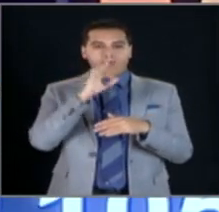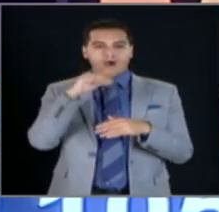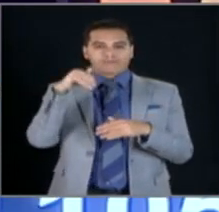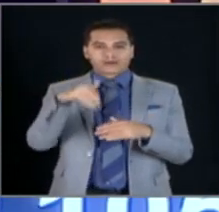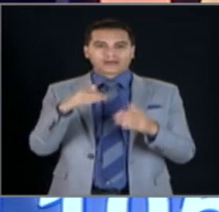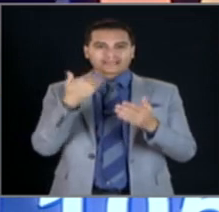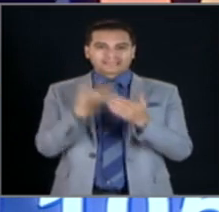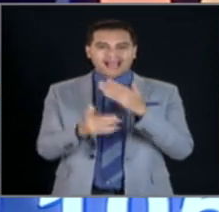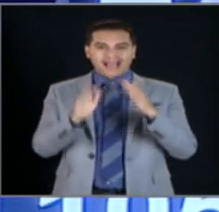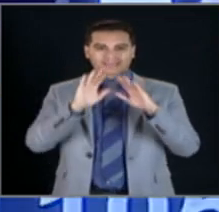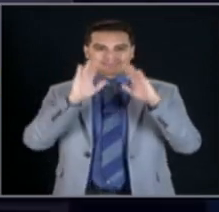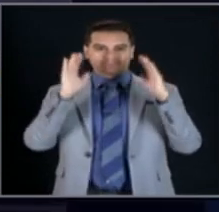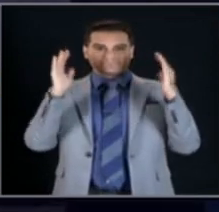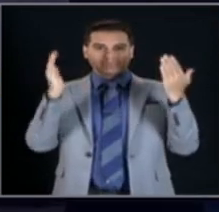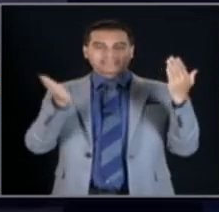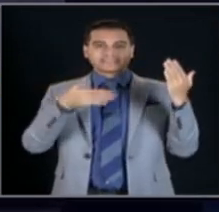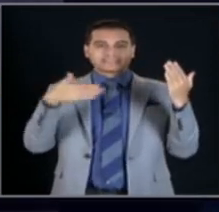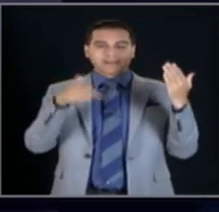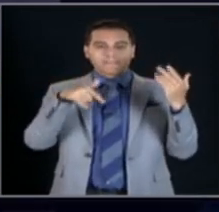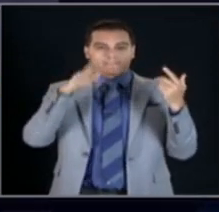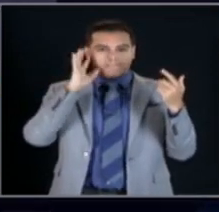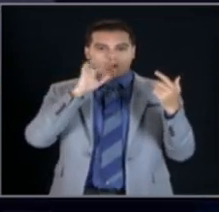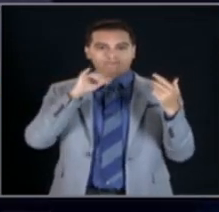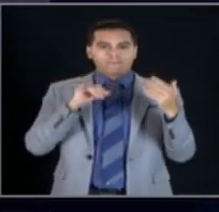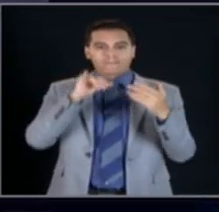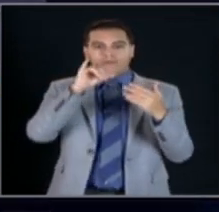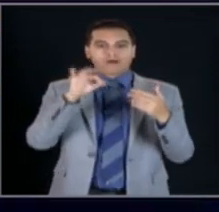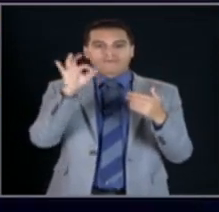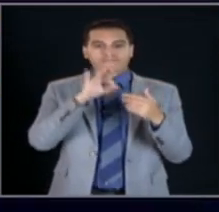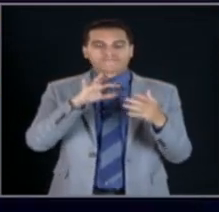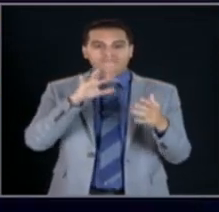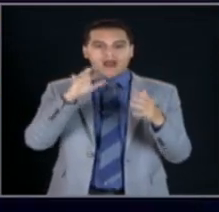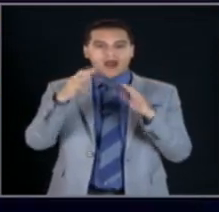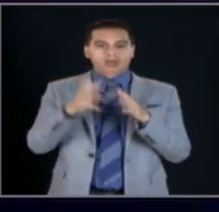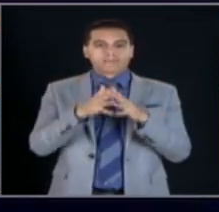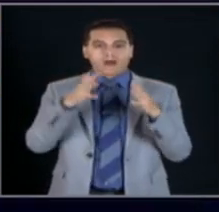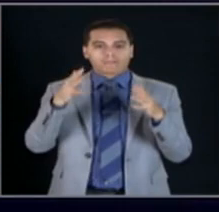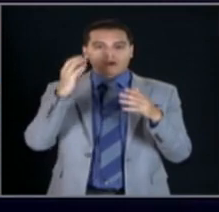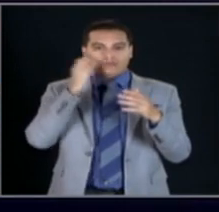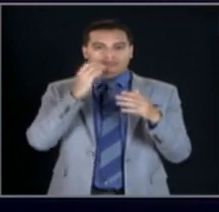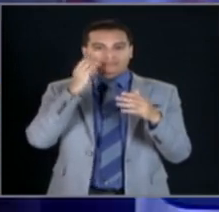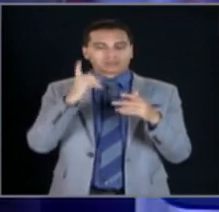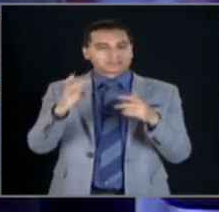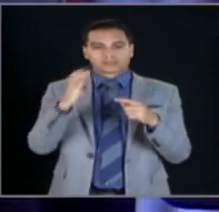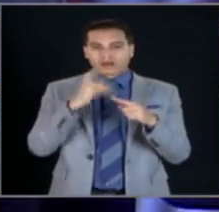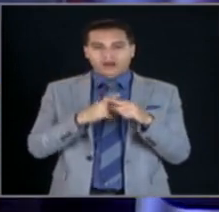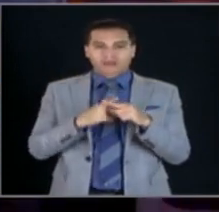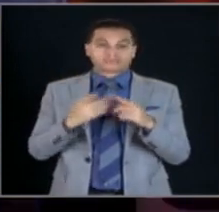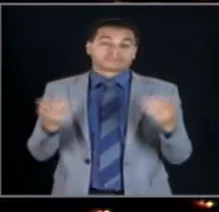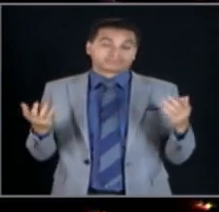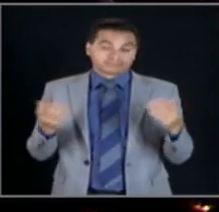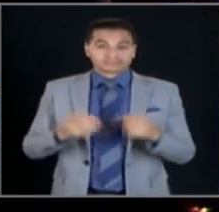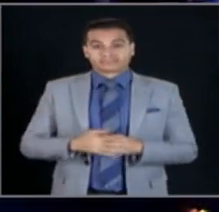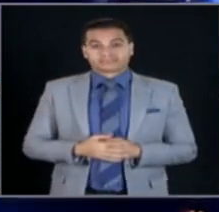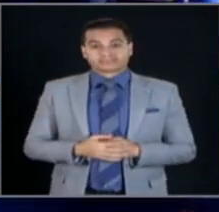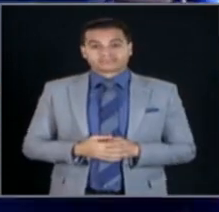فما هي دبي دبي الامارات اجابه خاطئه